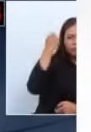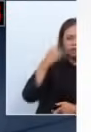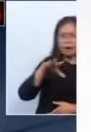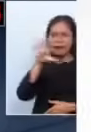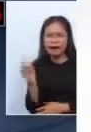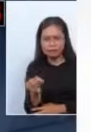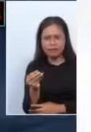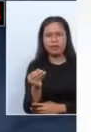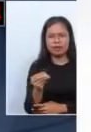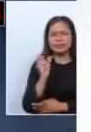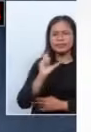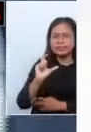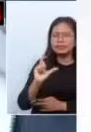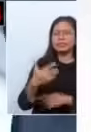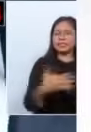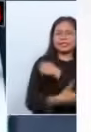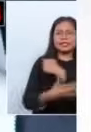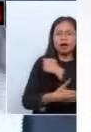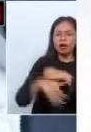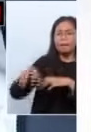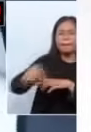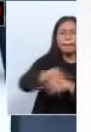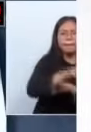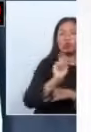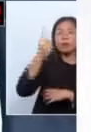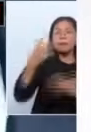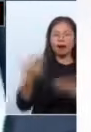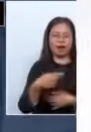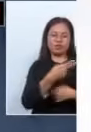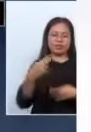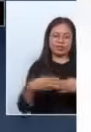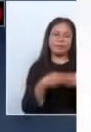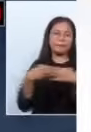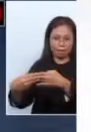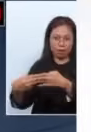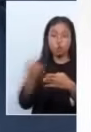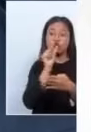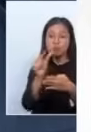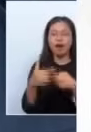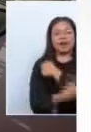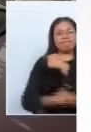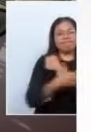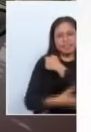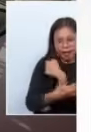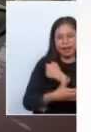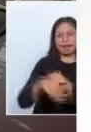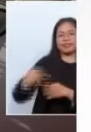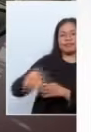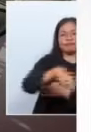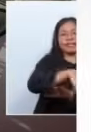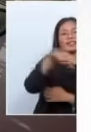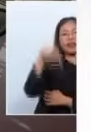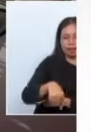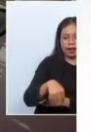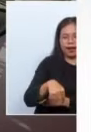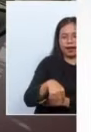bagaimana kemudian berdasarkan dengan psikologi pemilih kita, ketiga capres ini haruskah tampil menyerang dalam debat terakhir